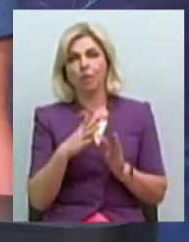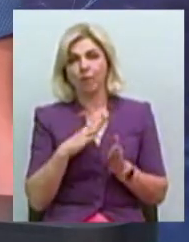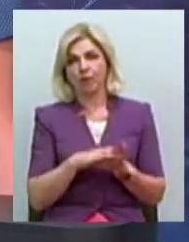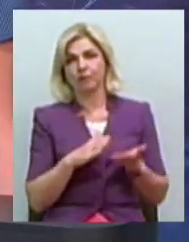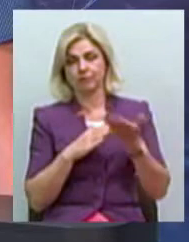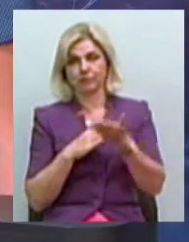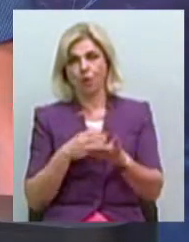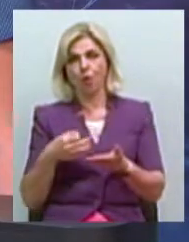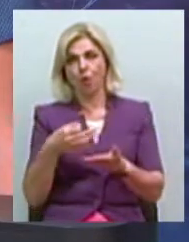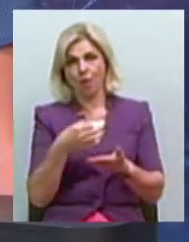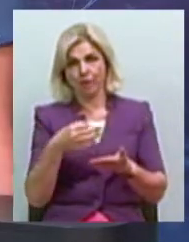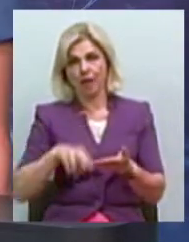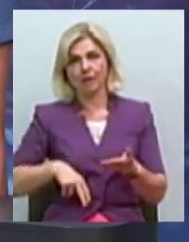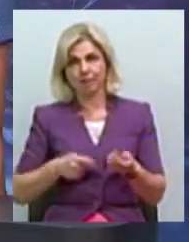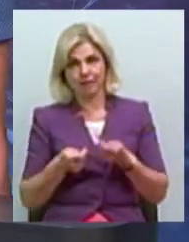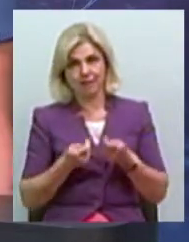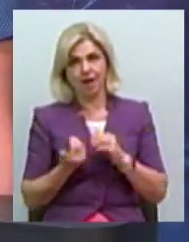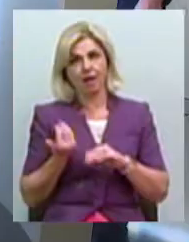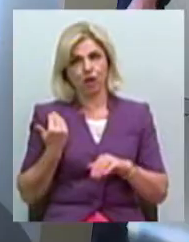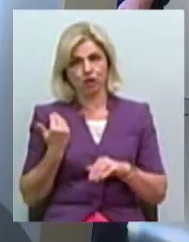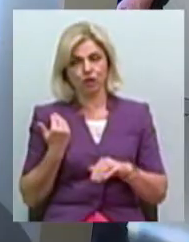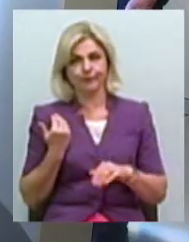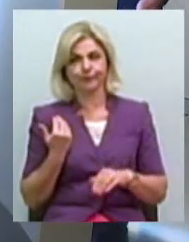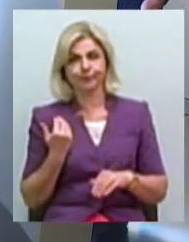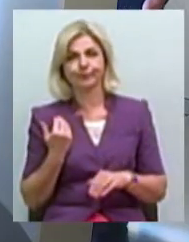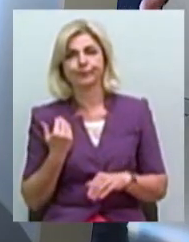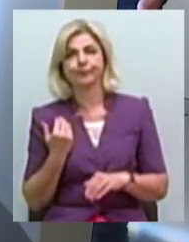державною адміністрацією. Раніше? Раніше. Але